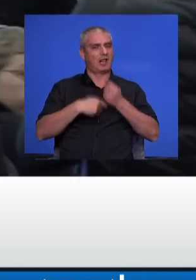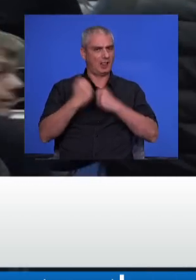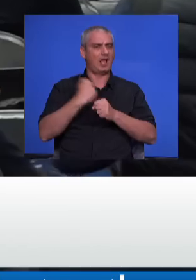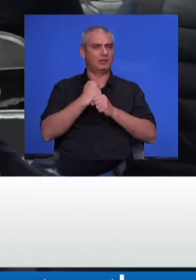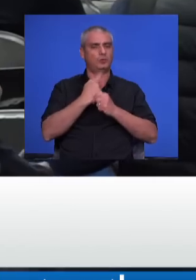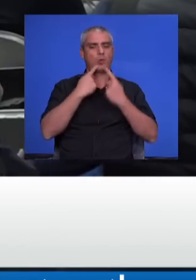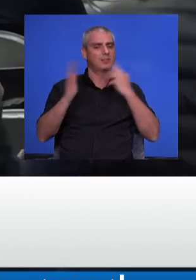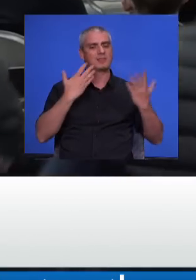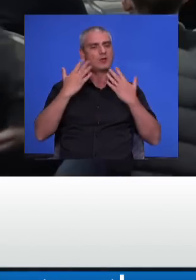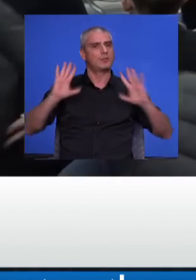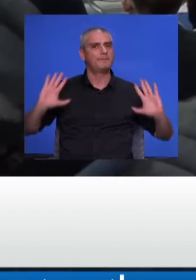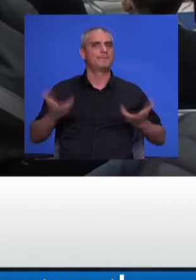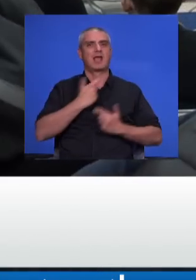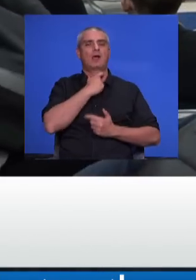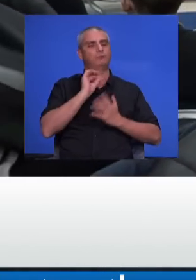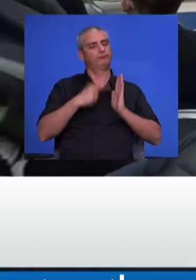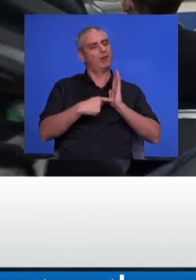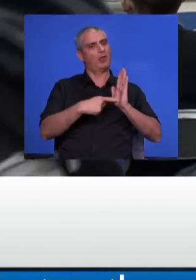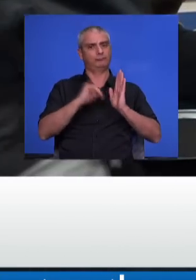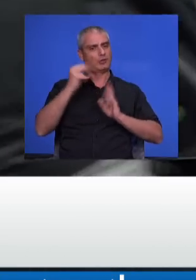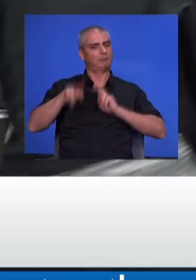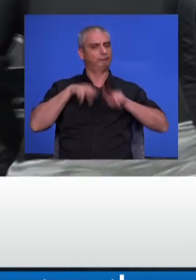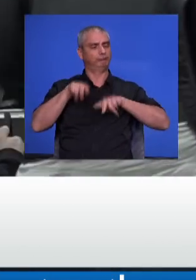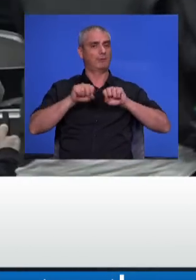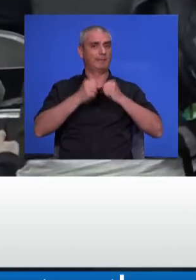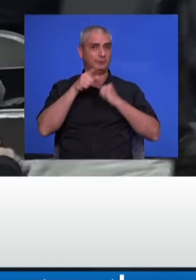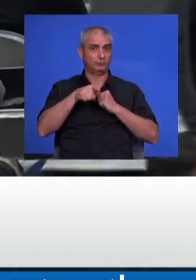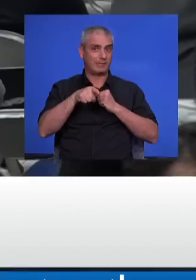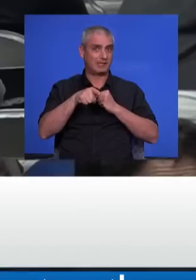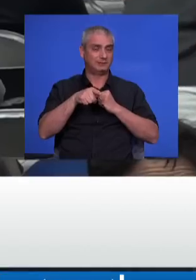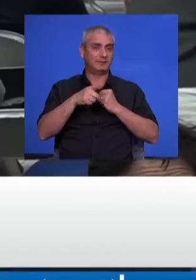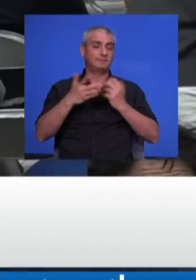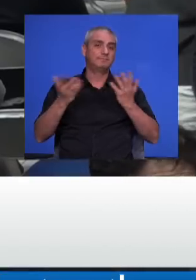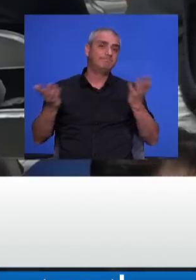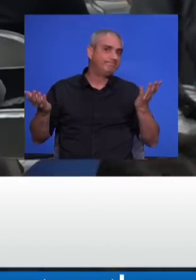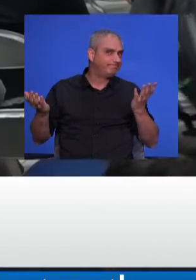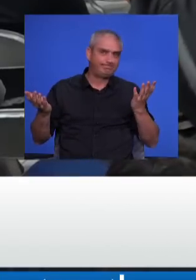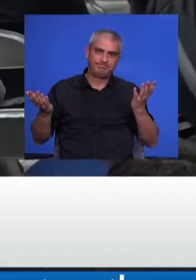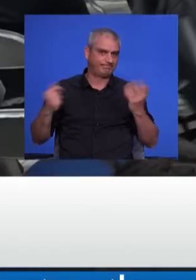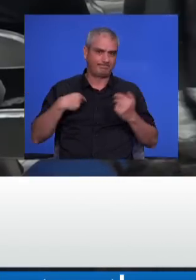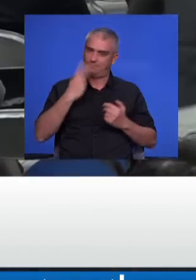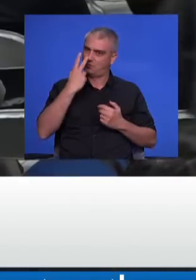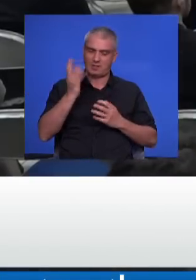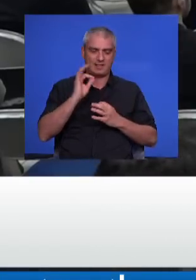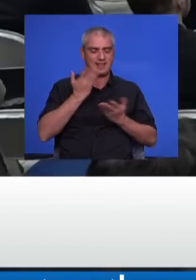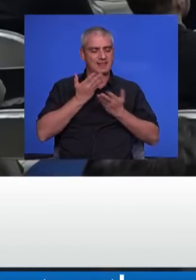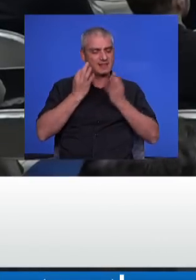חירום כדי להראות מעין התייחסות למשבר הזה. אנחנו לא נראה עדיין